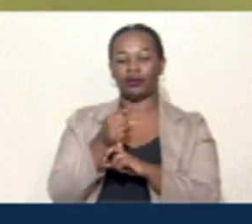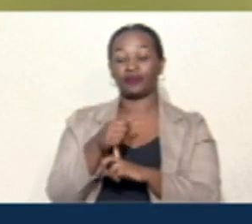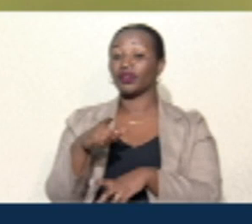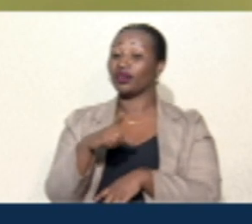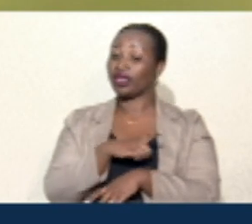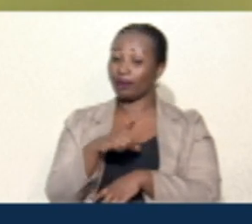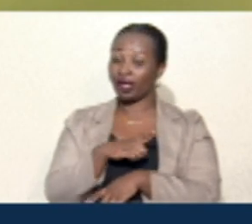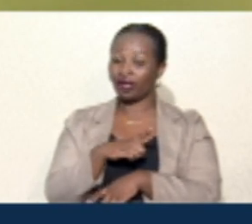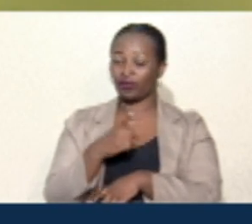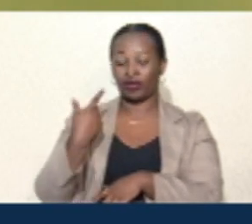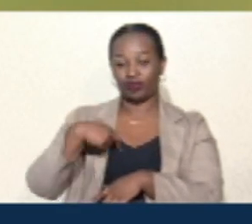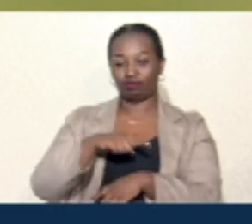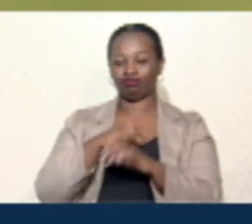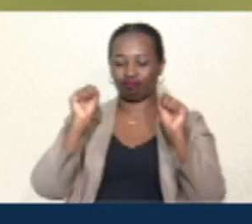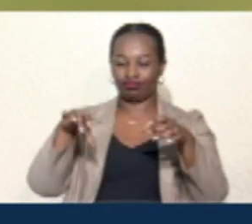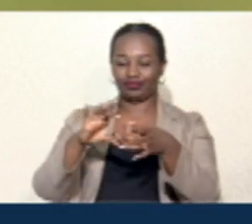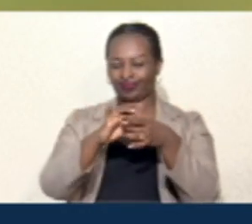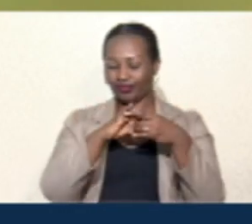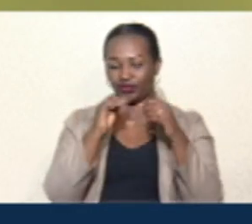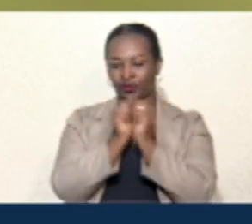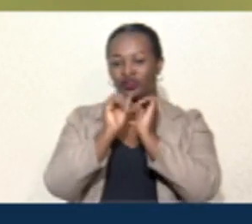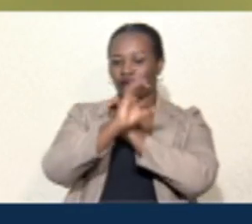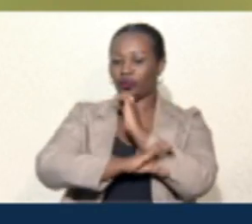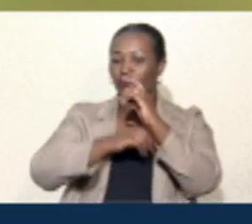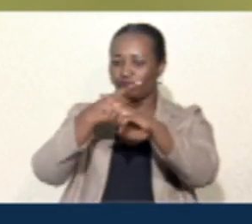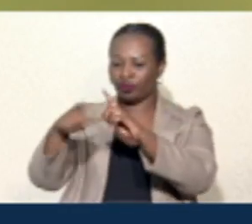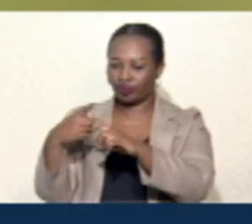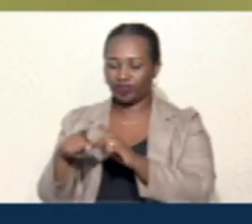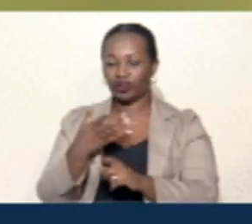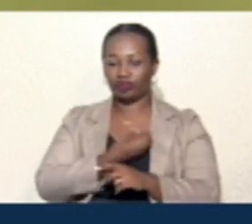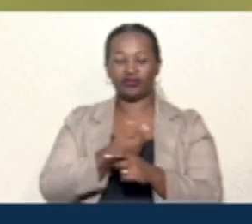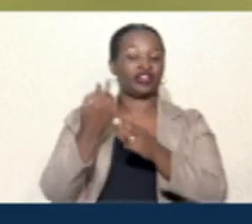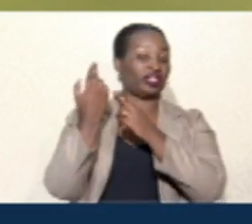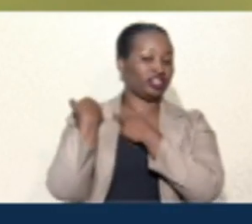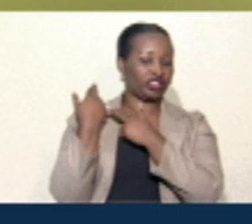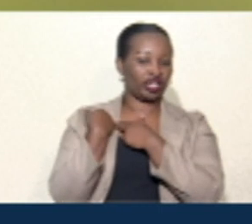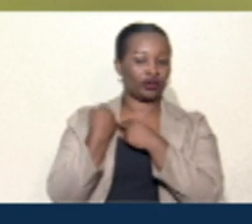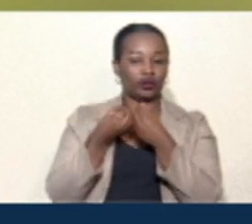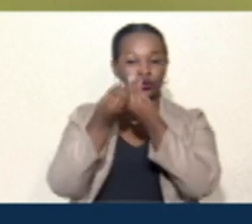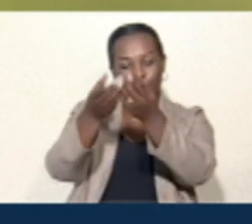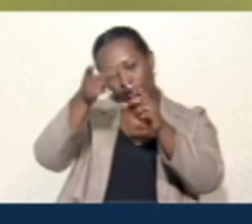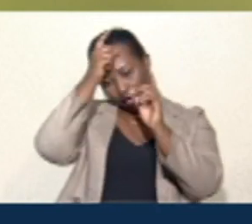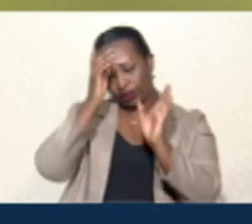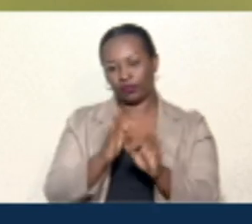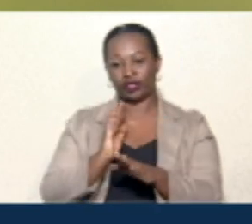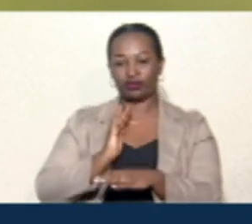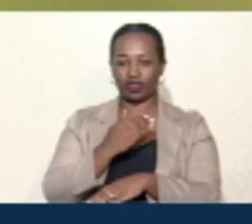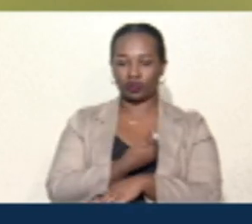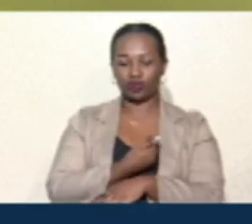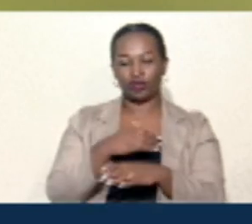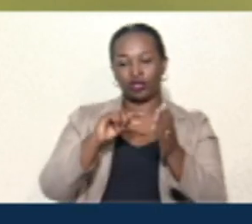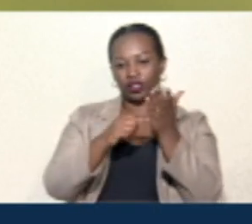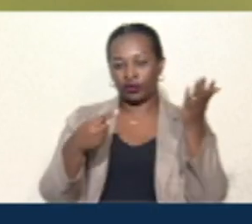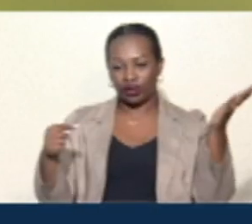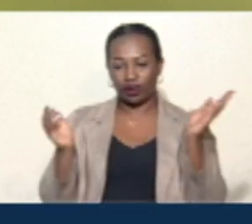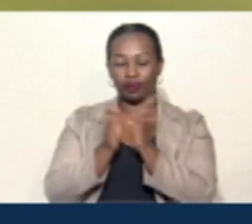yo kugira ngo tubashe gufatanya n'ibihugu bitandukanye bifite iyo nshingano yo kugira ngo tugeze ku baturage bacu ikoranabuhanga